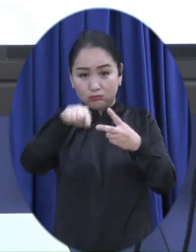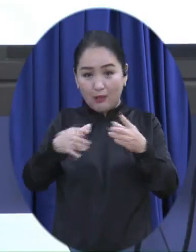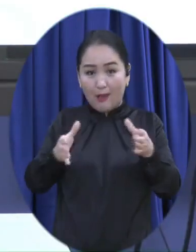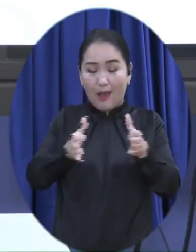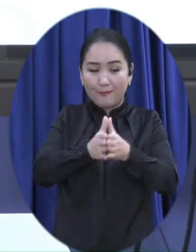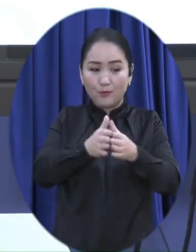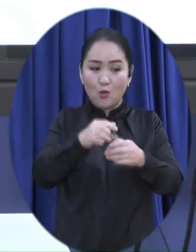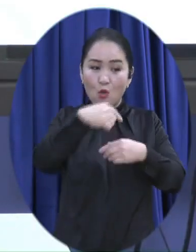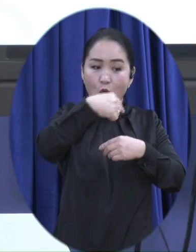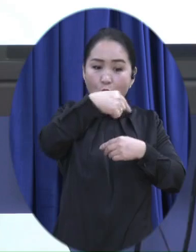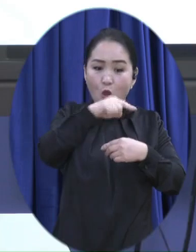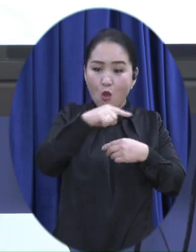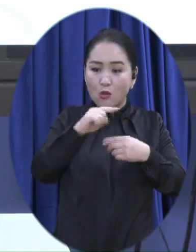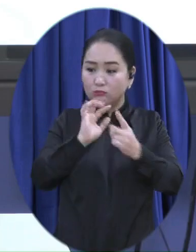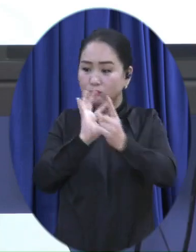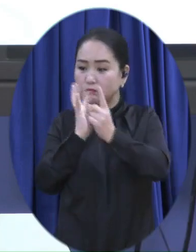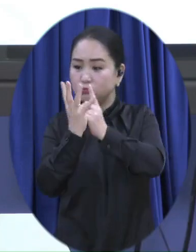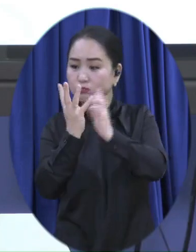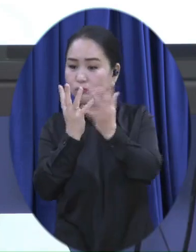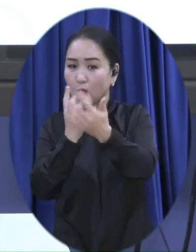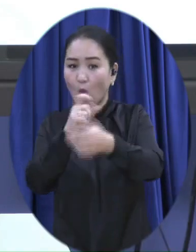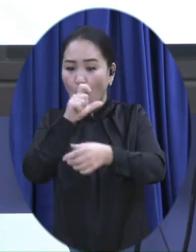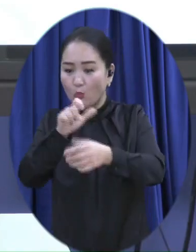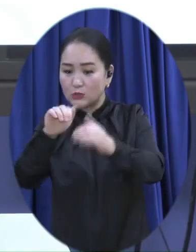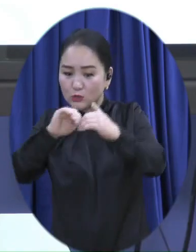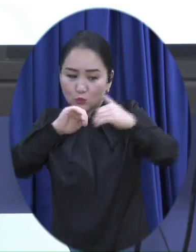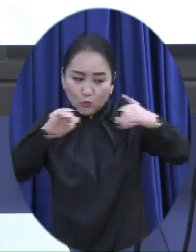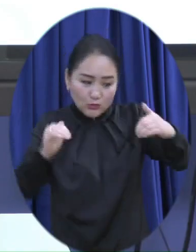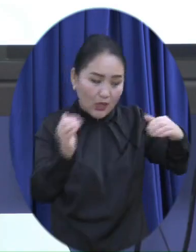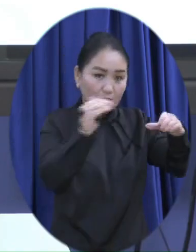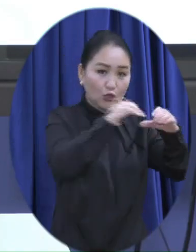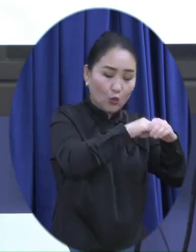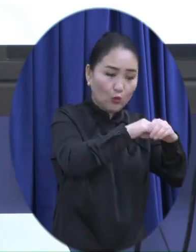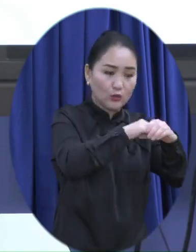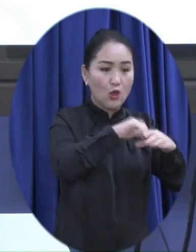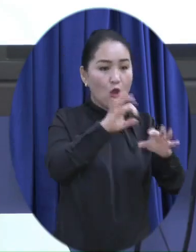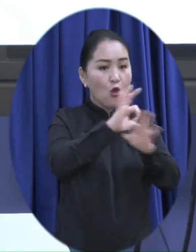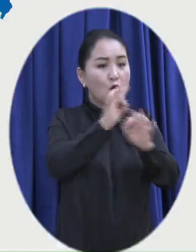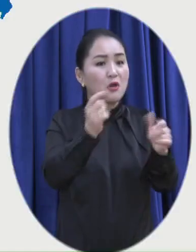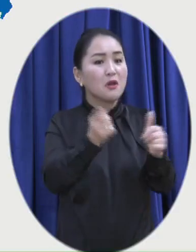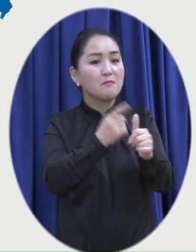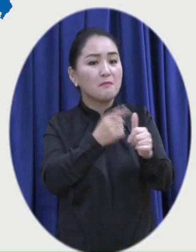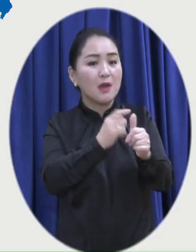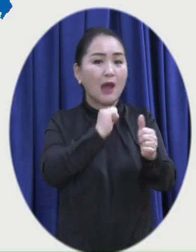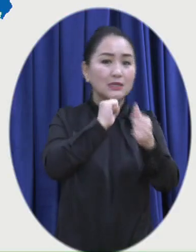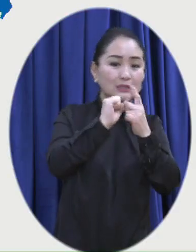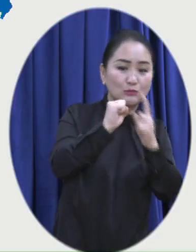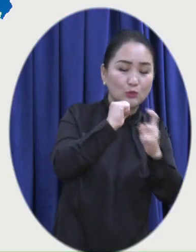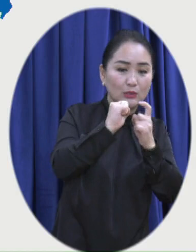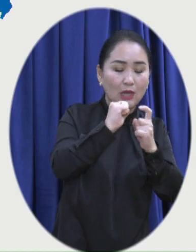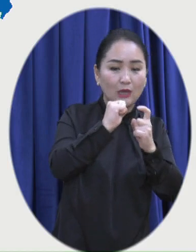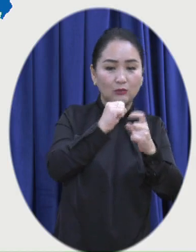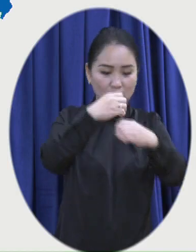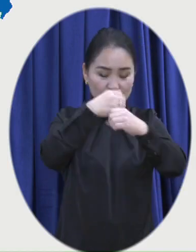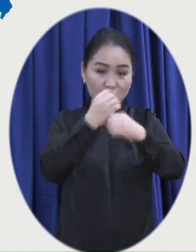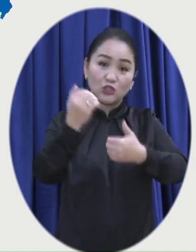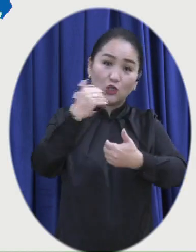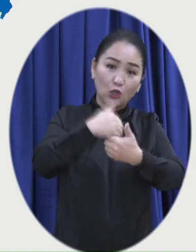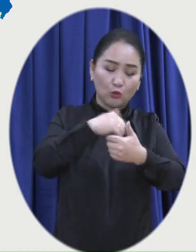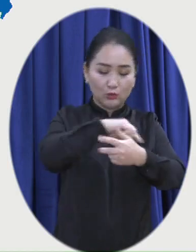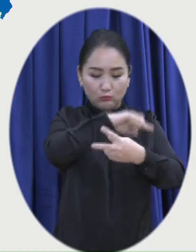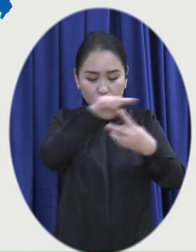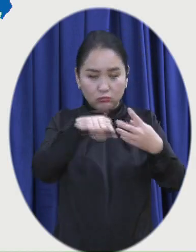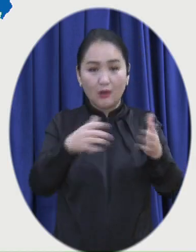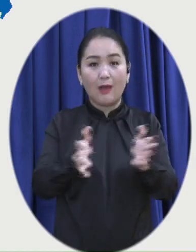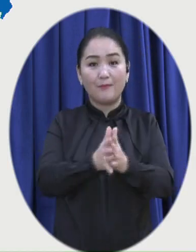хавьтлыг тусгаарлах, за мөн одоо бусад хавьтлуудыг илрүүлэх, шинжилгээ авах ажил дээр хамтран ажиллаж байгаа. Тэгэхээр бол бас манай нийслэлийн